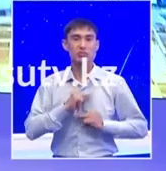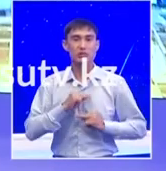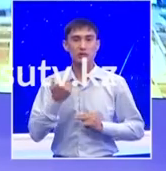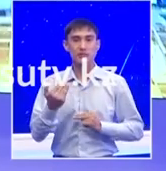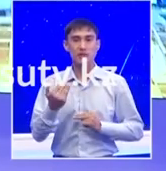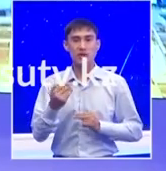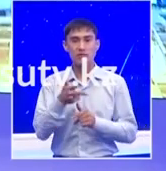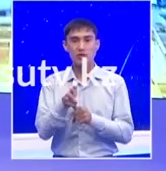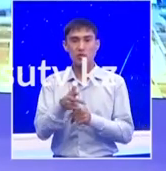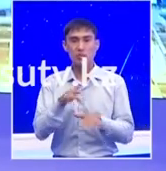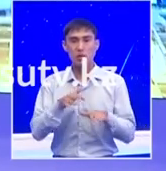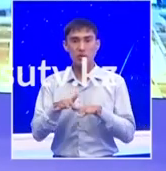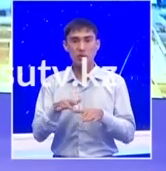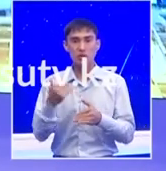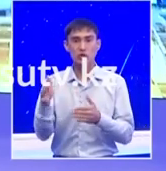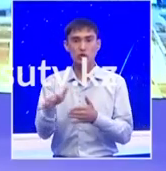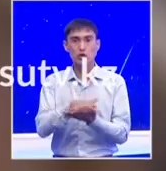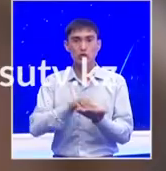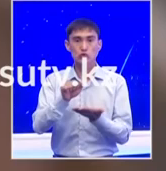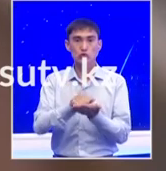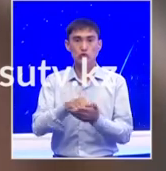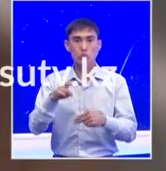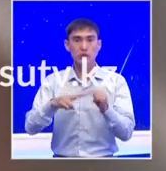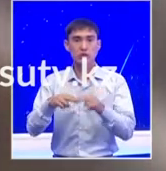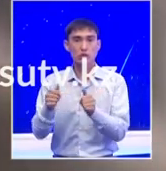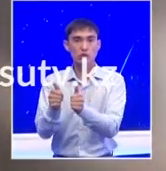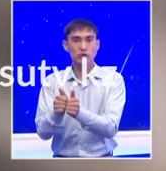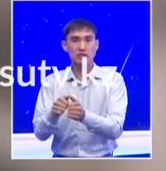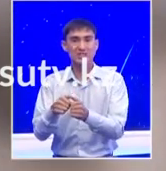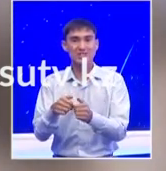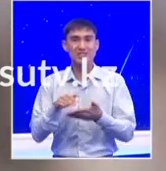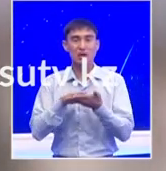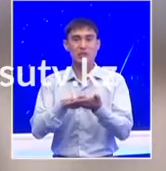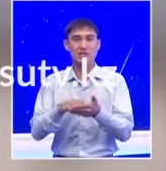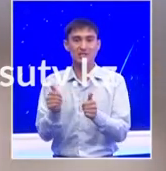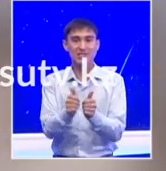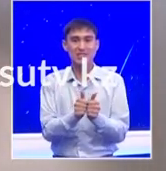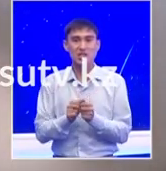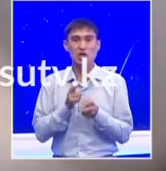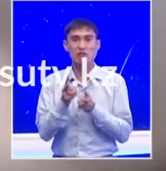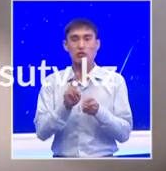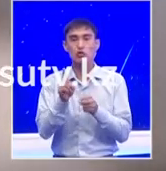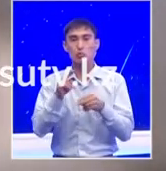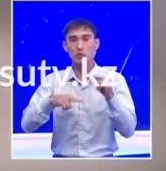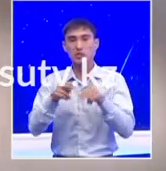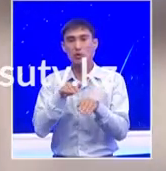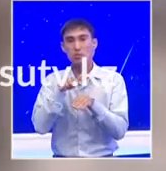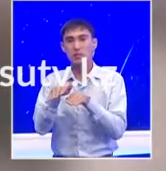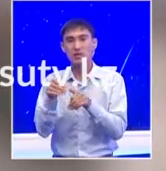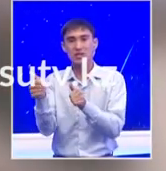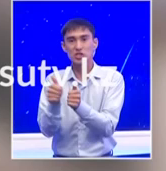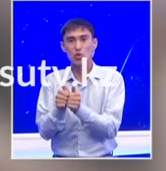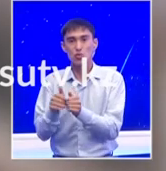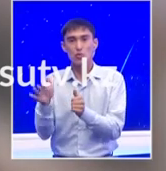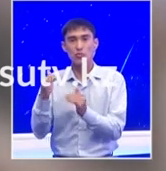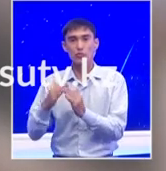обязанностей. На видео мероприятие по сносу пристройки с иском в суд обратились соседи. Они жаловались на то, что пристройка падала на их жилой